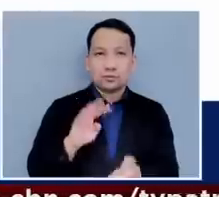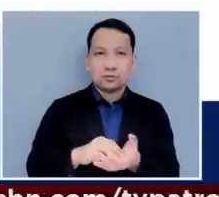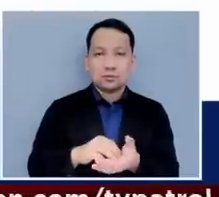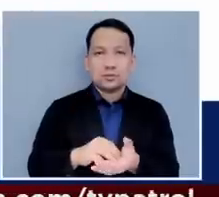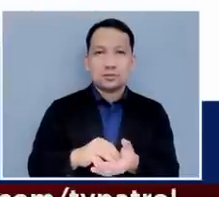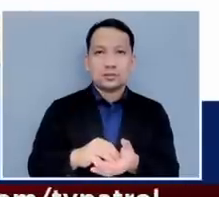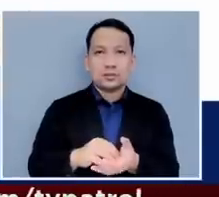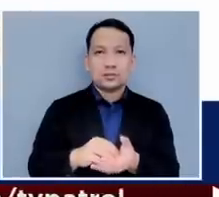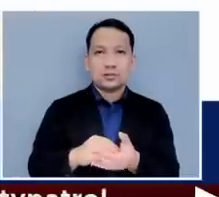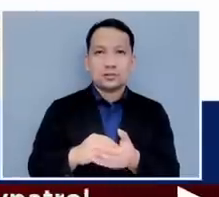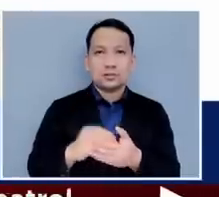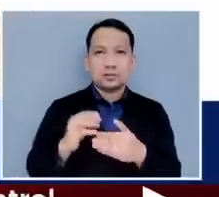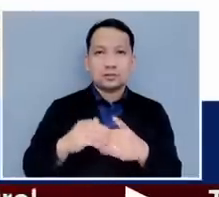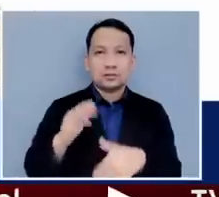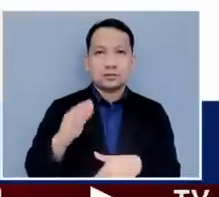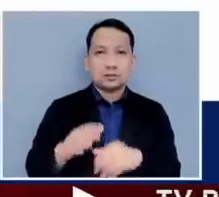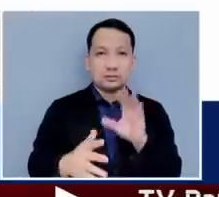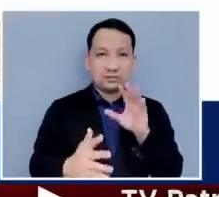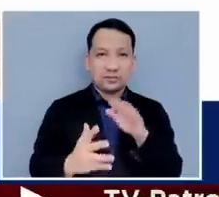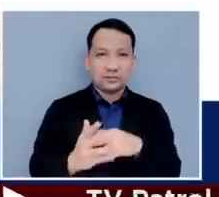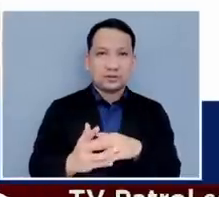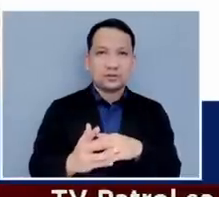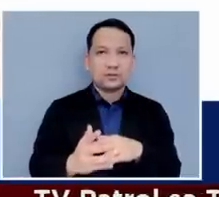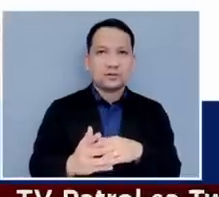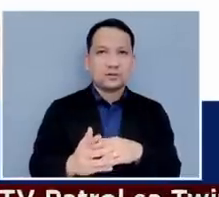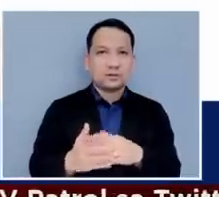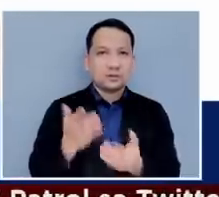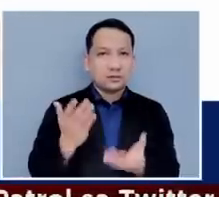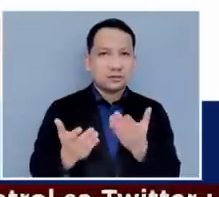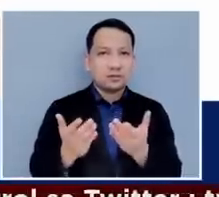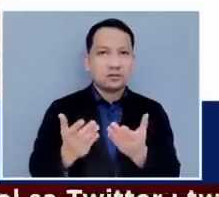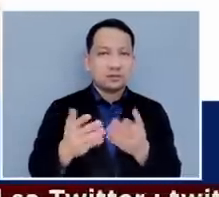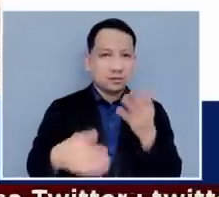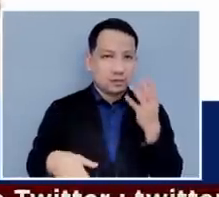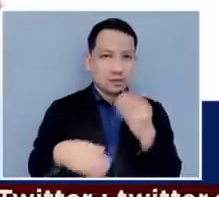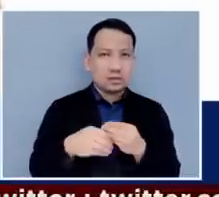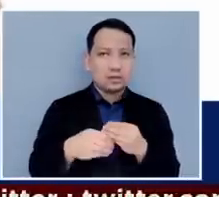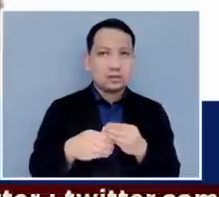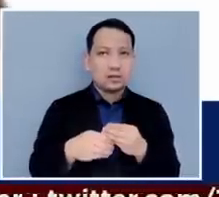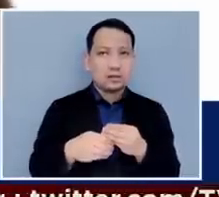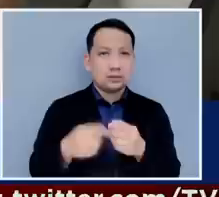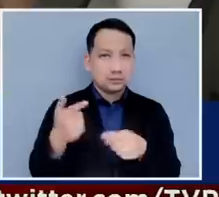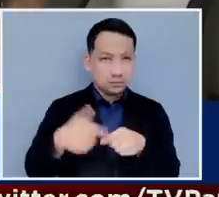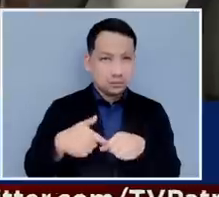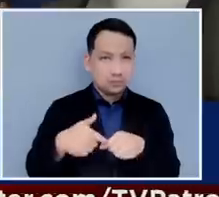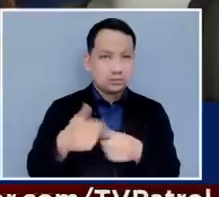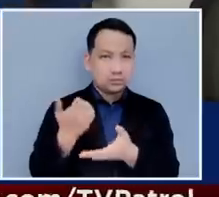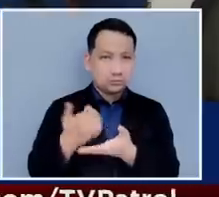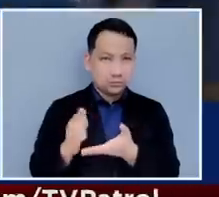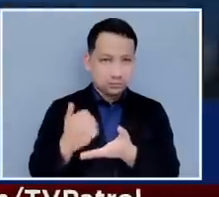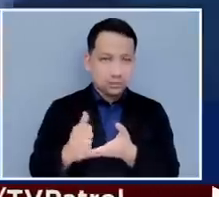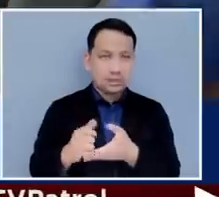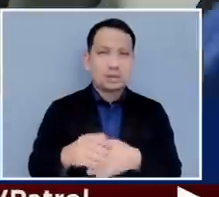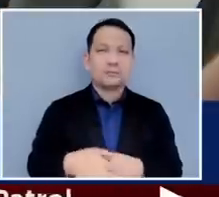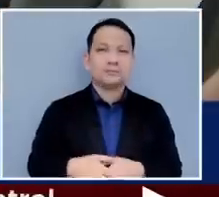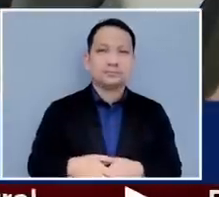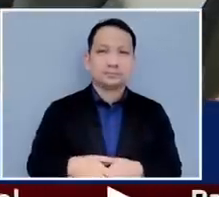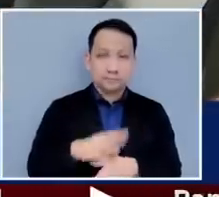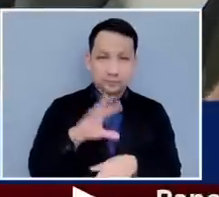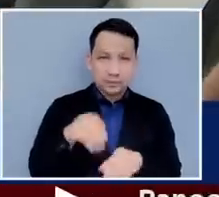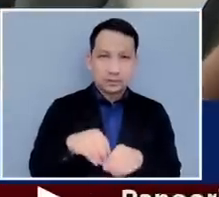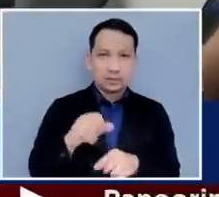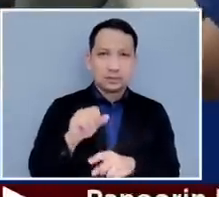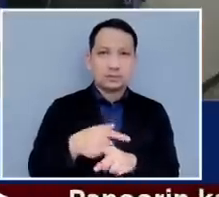po ng PALADS ay 5,000 lang para po sa additional na gasoline expenses. Sa April 15,